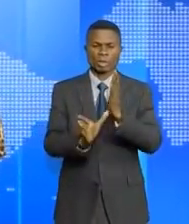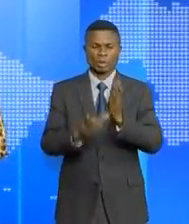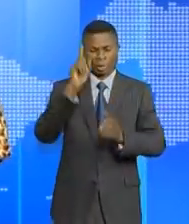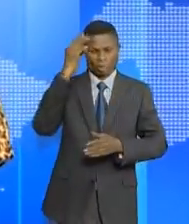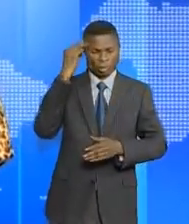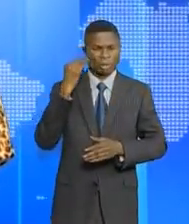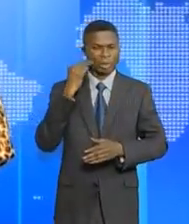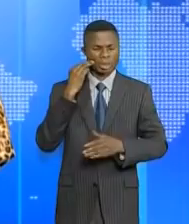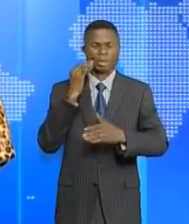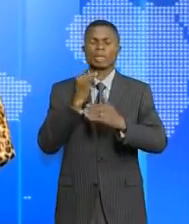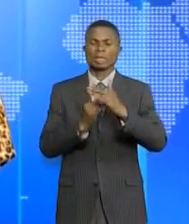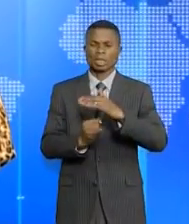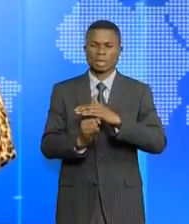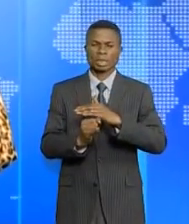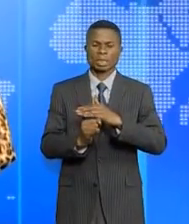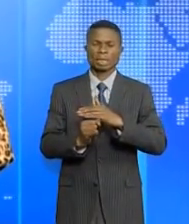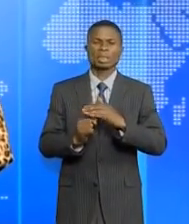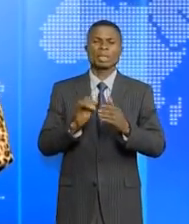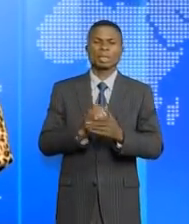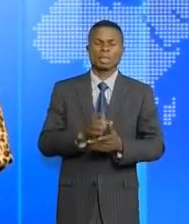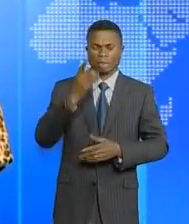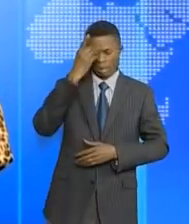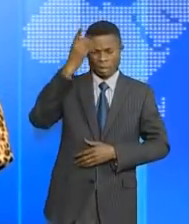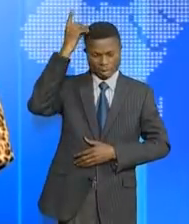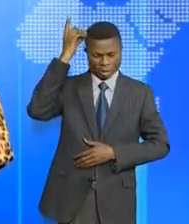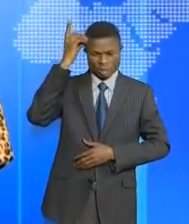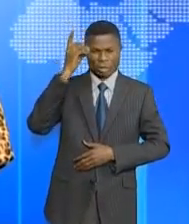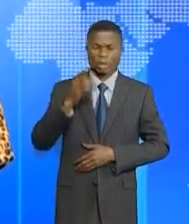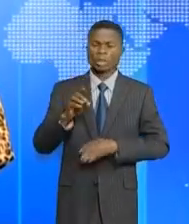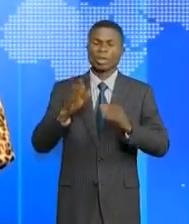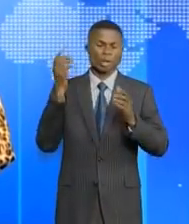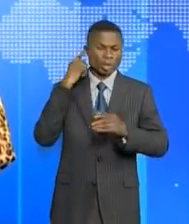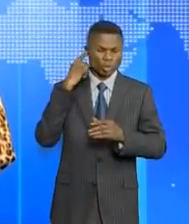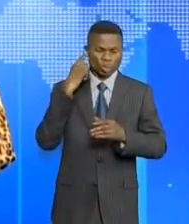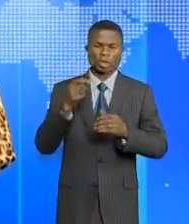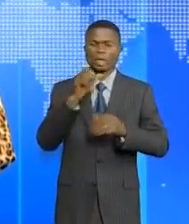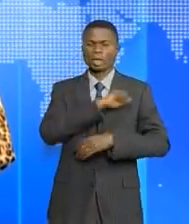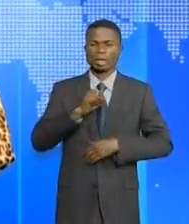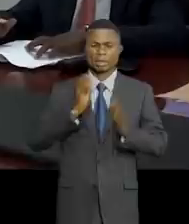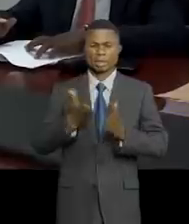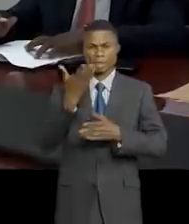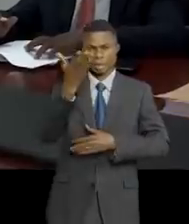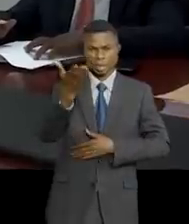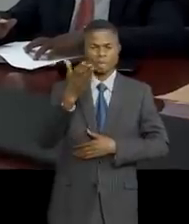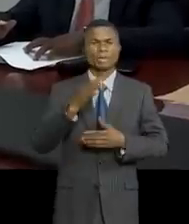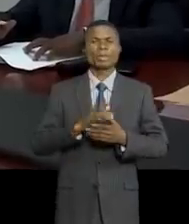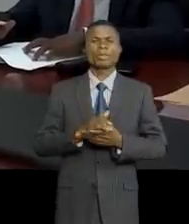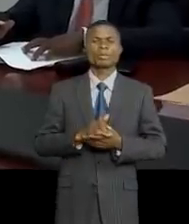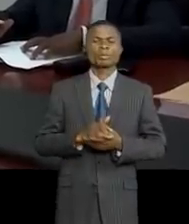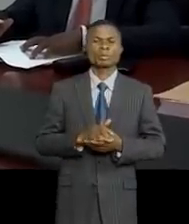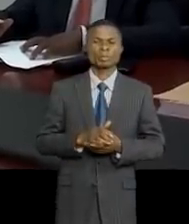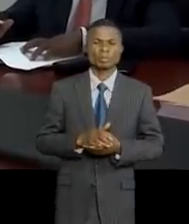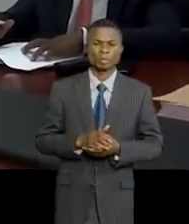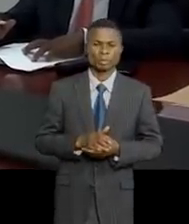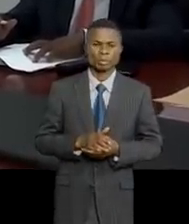ministre, ministre de l'Intérieur, Daniel Asselo. Ils sont au micro de José Baïtoambo. Nous sommes venus rencontrer